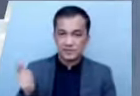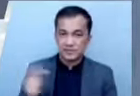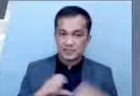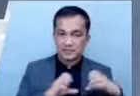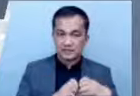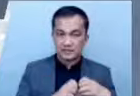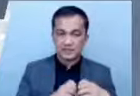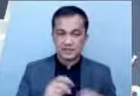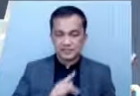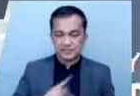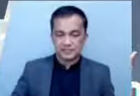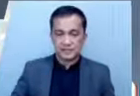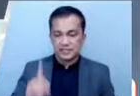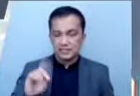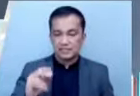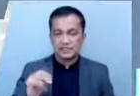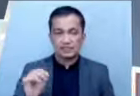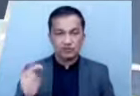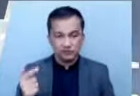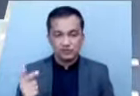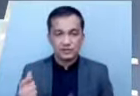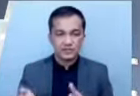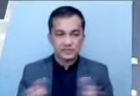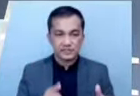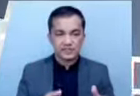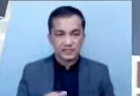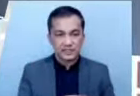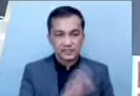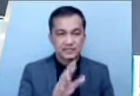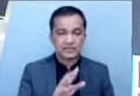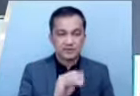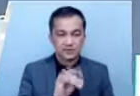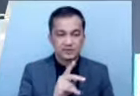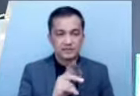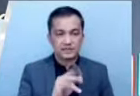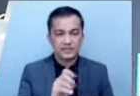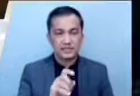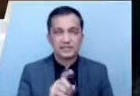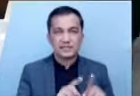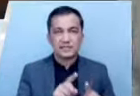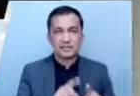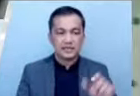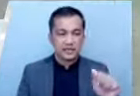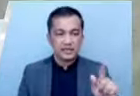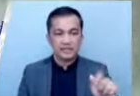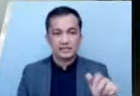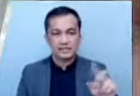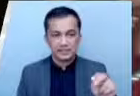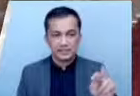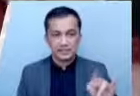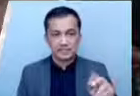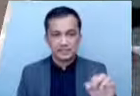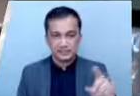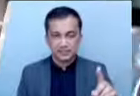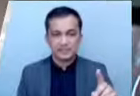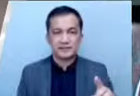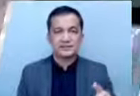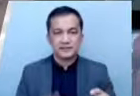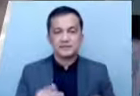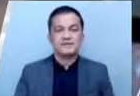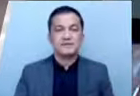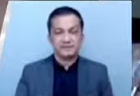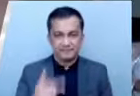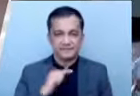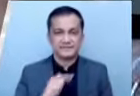Ding Dong Dantes at Asia's multimedia star Alden Richards. Katatibayan, updated sa